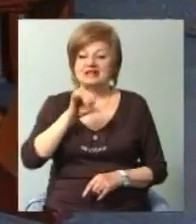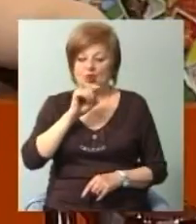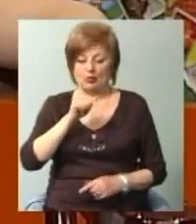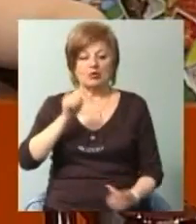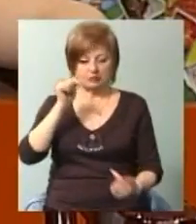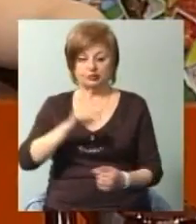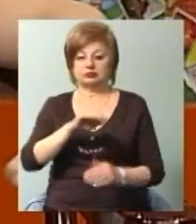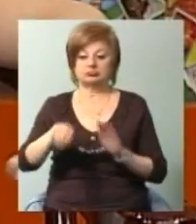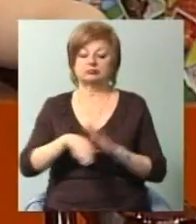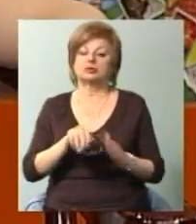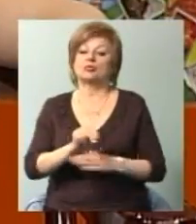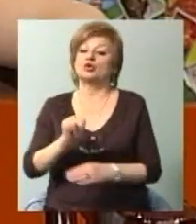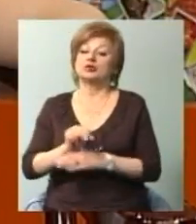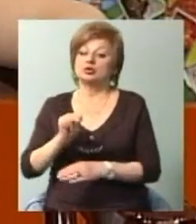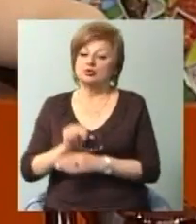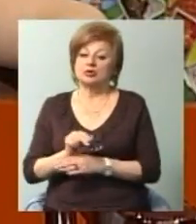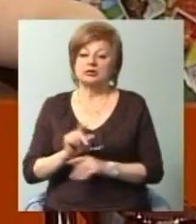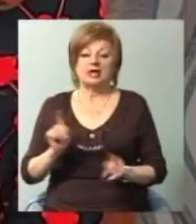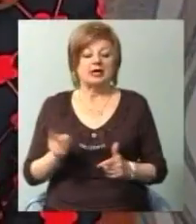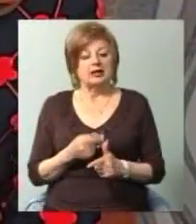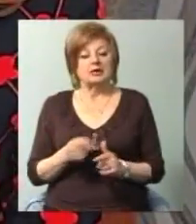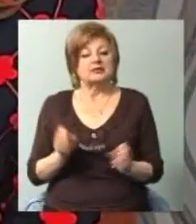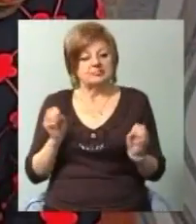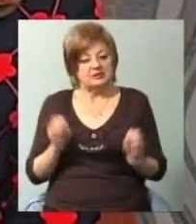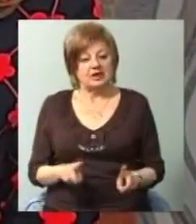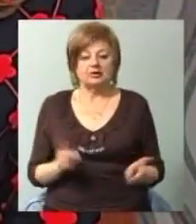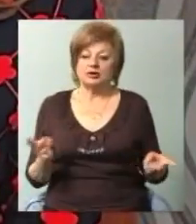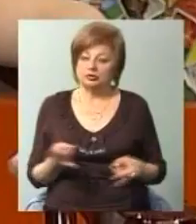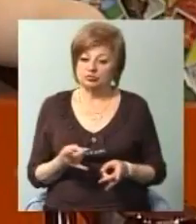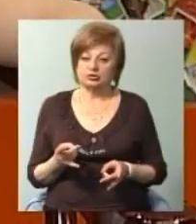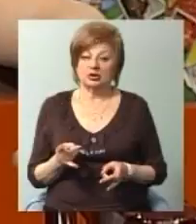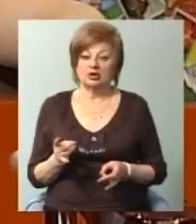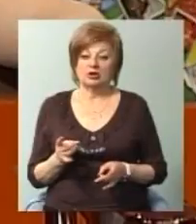піддаються дресируванню? Чи от саме якісь саме породисті такі? Ні,